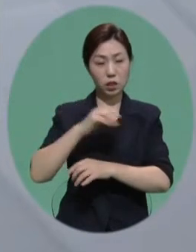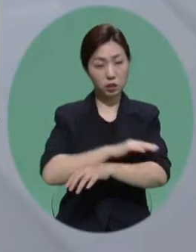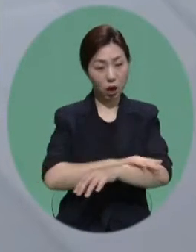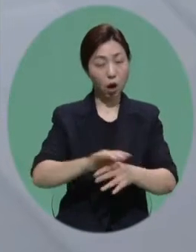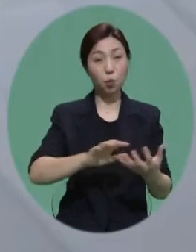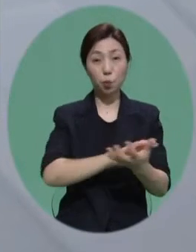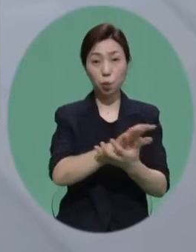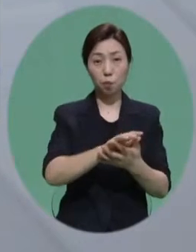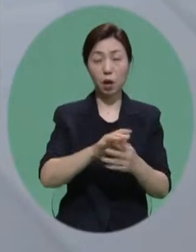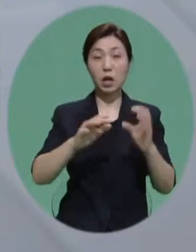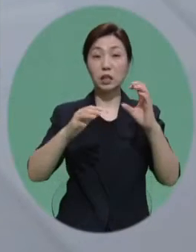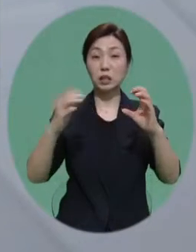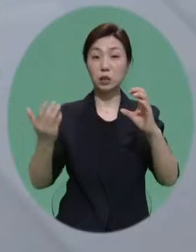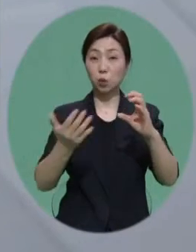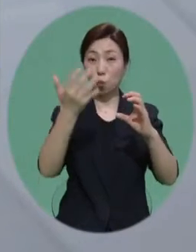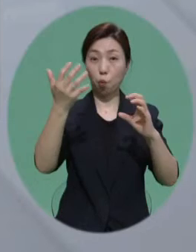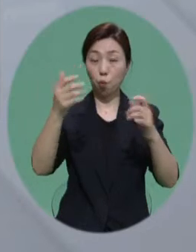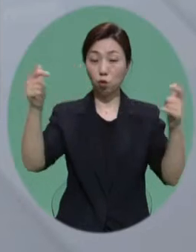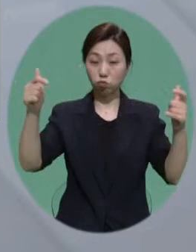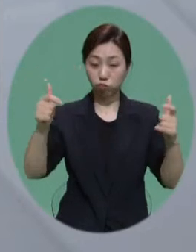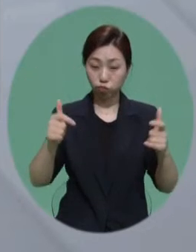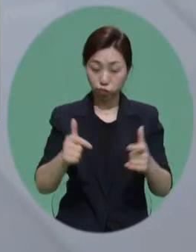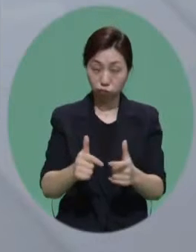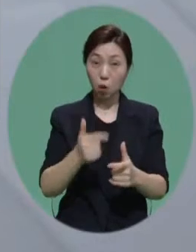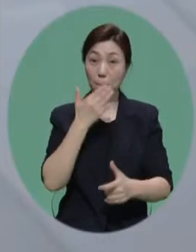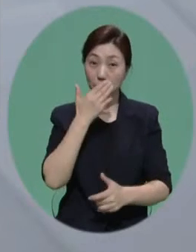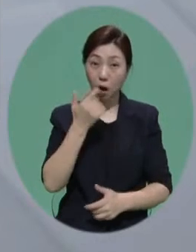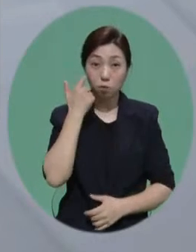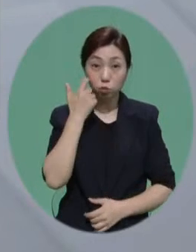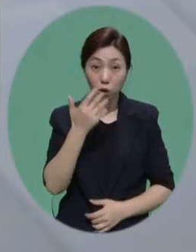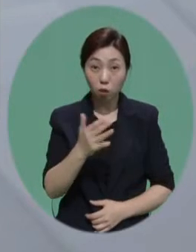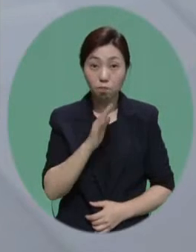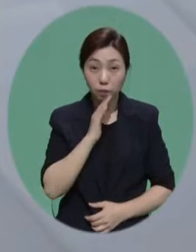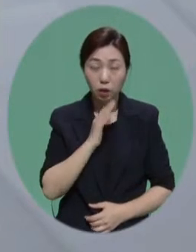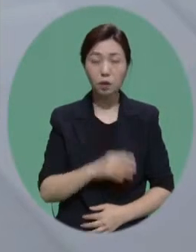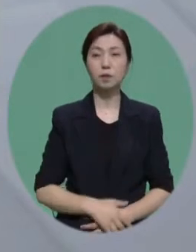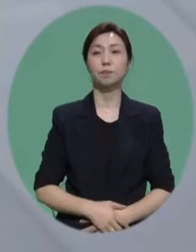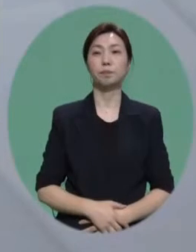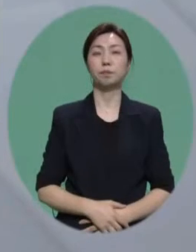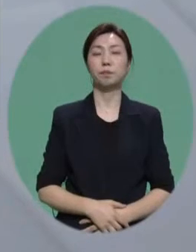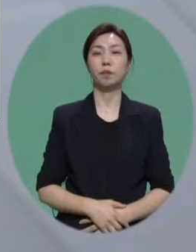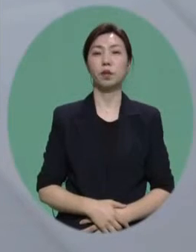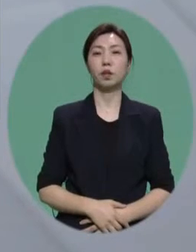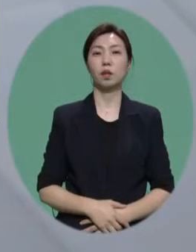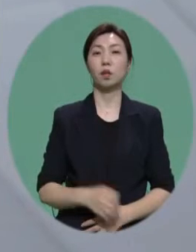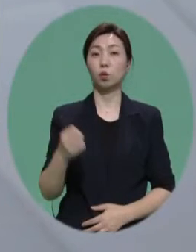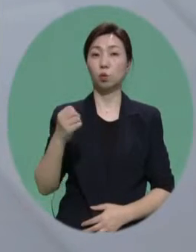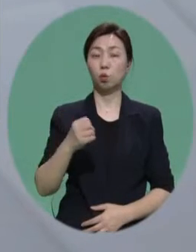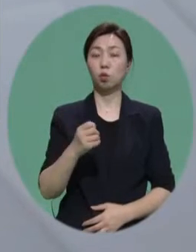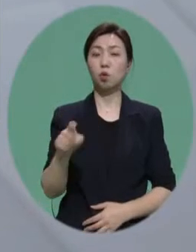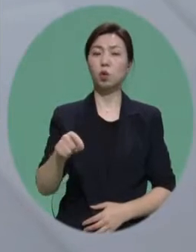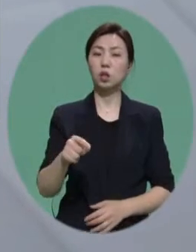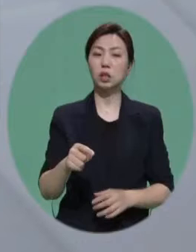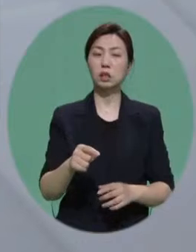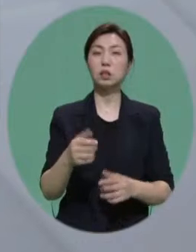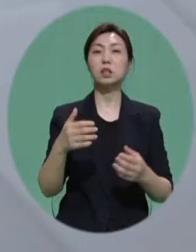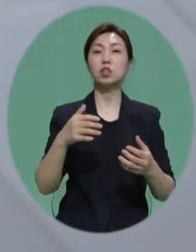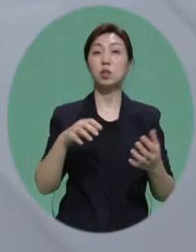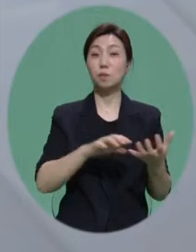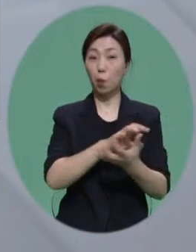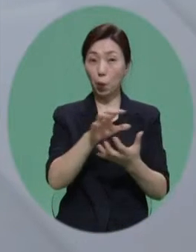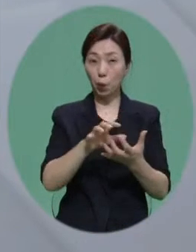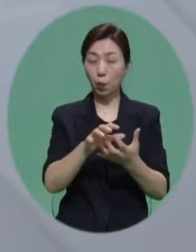한다면 어탕 소 중립은 가능하다 이런 일이 말씀이죠 거기에 또 여러가지 그 즉